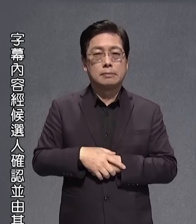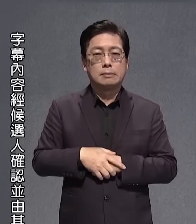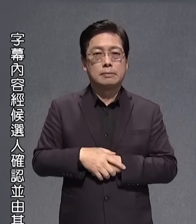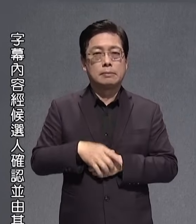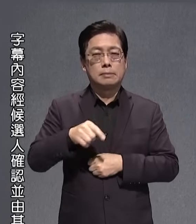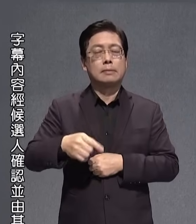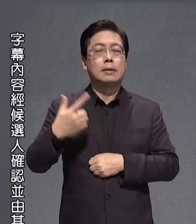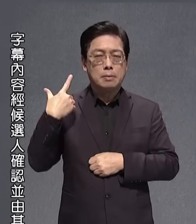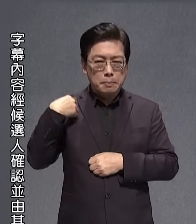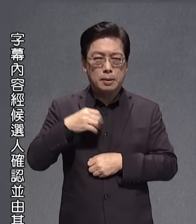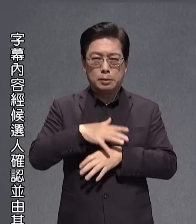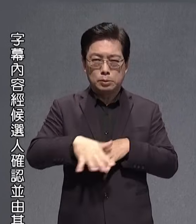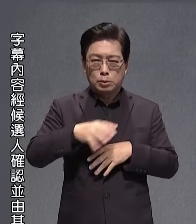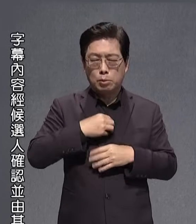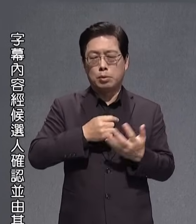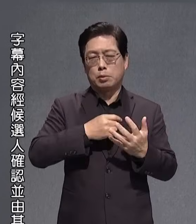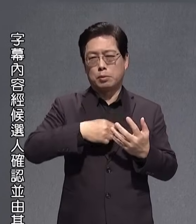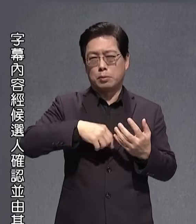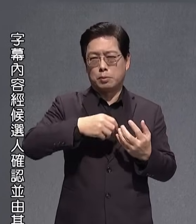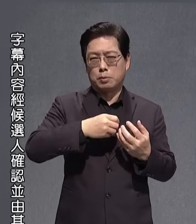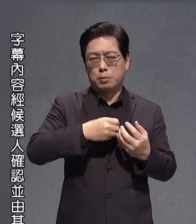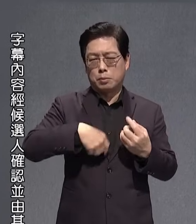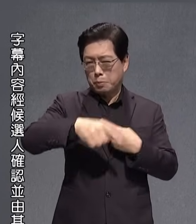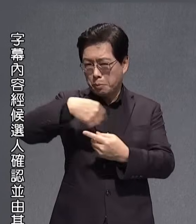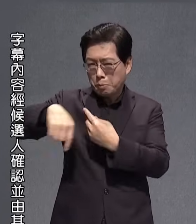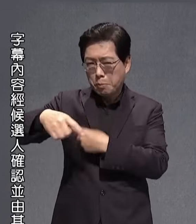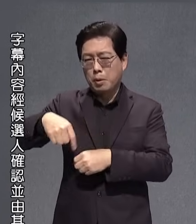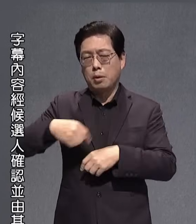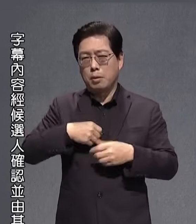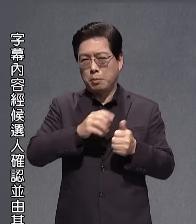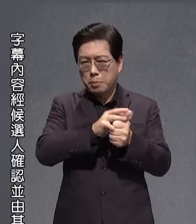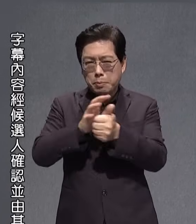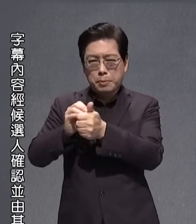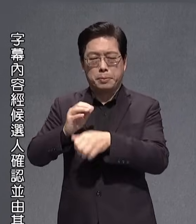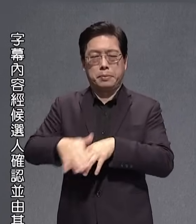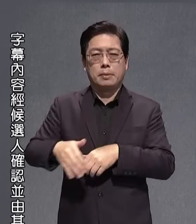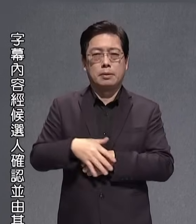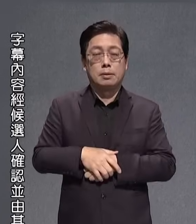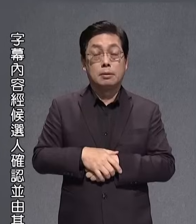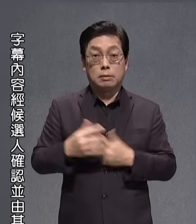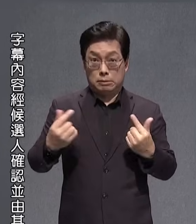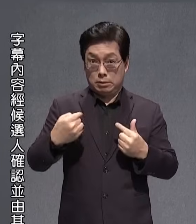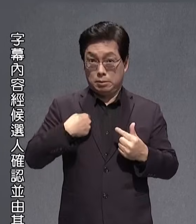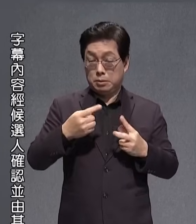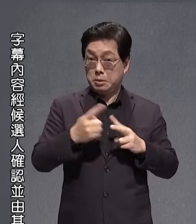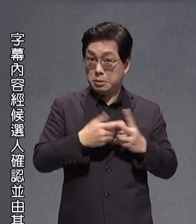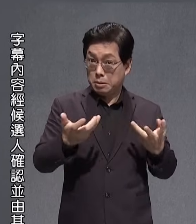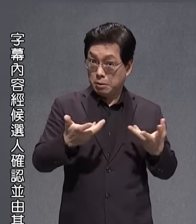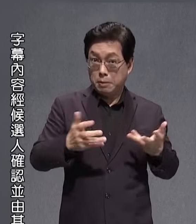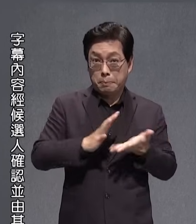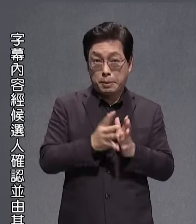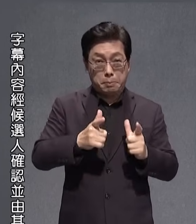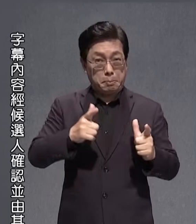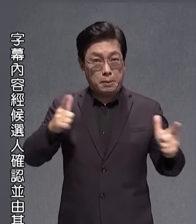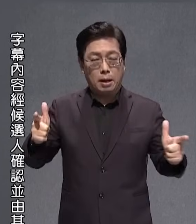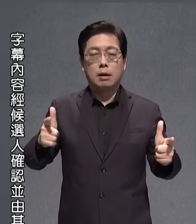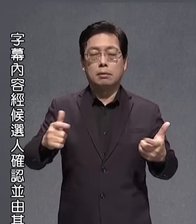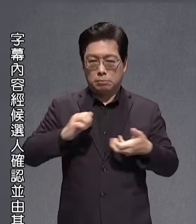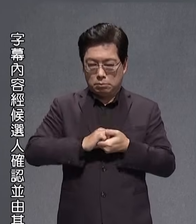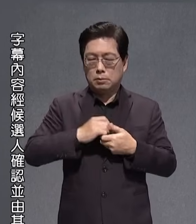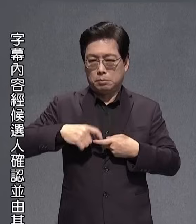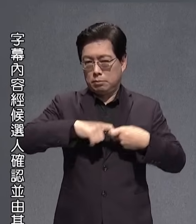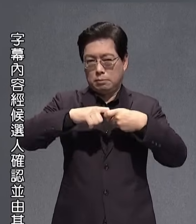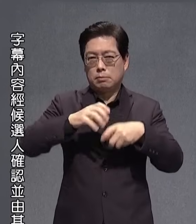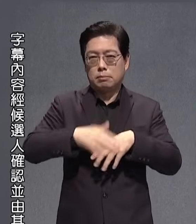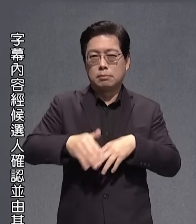种滚动，它是一种学习。所以，不管从个小案到个大案，都会密集的结合在一